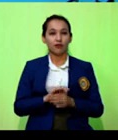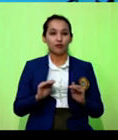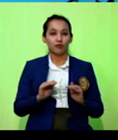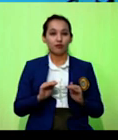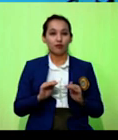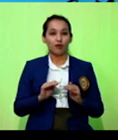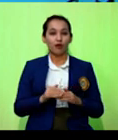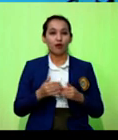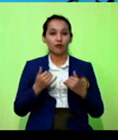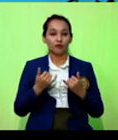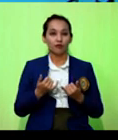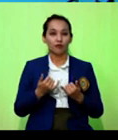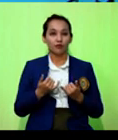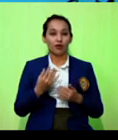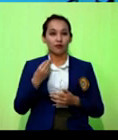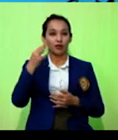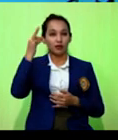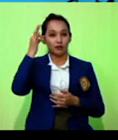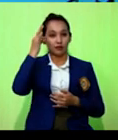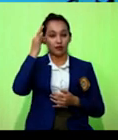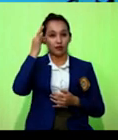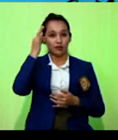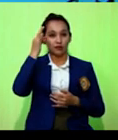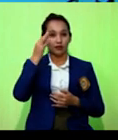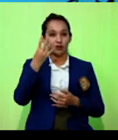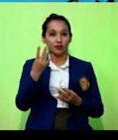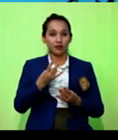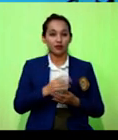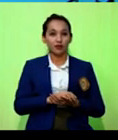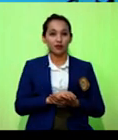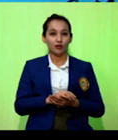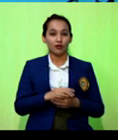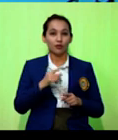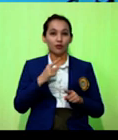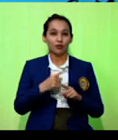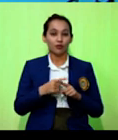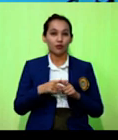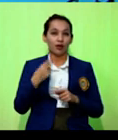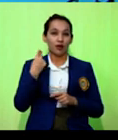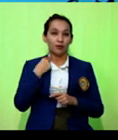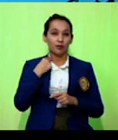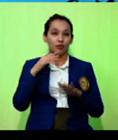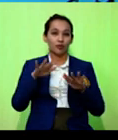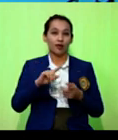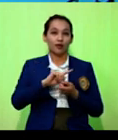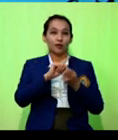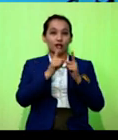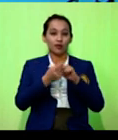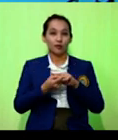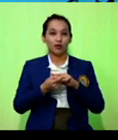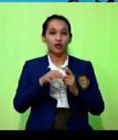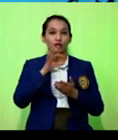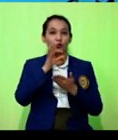Bolajonlar, shu o'rinda yana bir narsani eslatib o'tmoqchiman. Qo'shiluvchilarning o'rni almashgani bilan